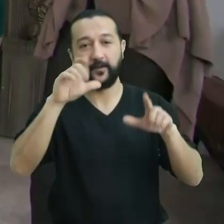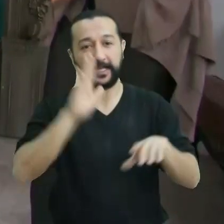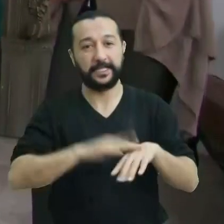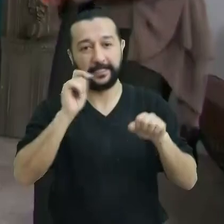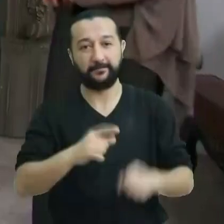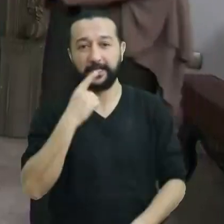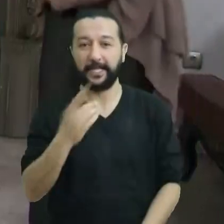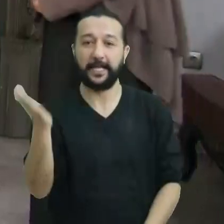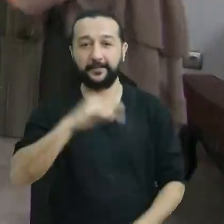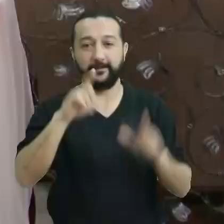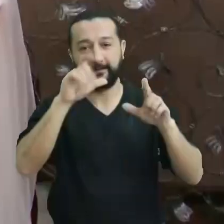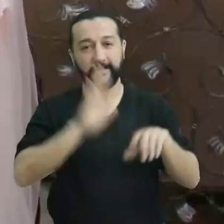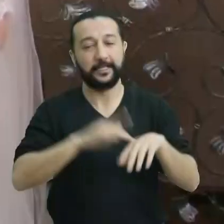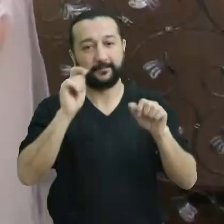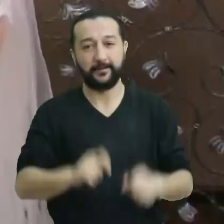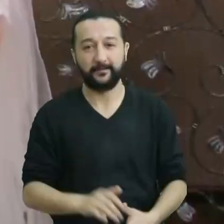çekelim. Hadi çekelim.